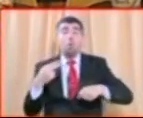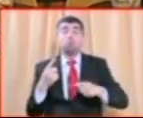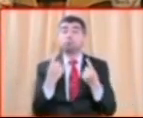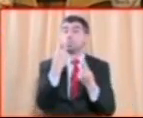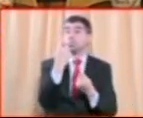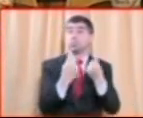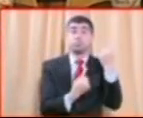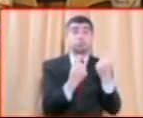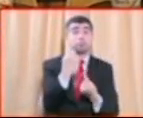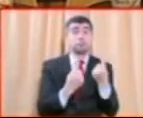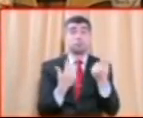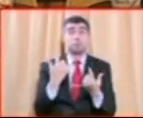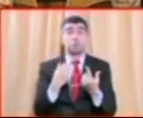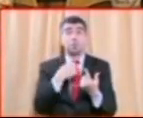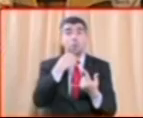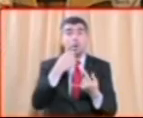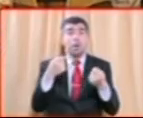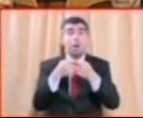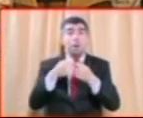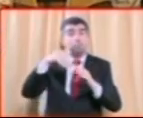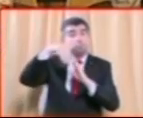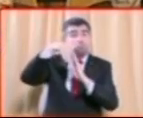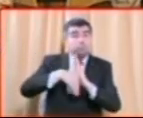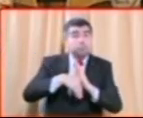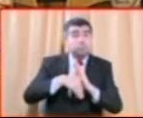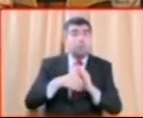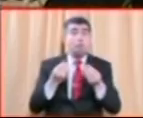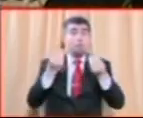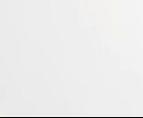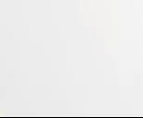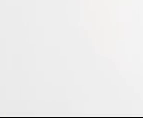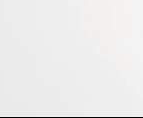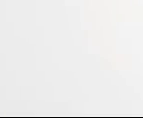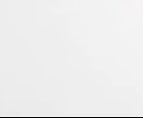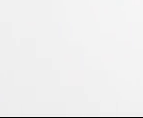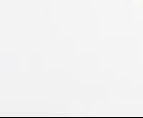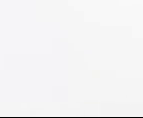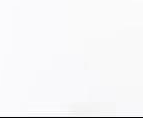في مصلحه من؟ تردي الاوضاع في الاذاعه الوطنيه السيد الوزير المحترم.